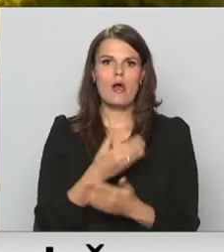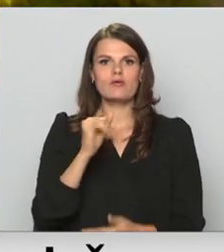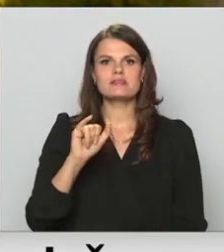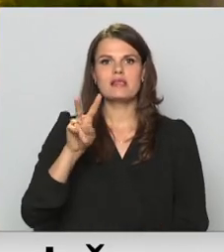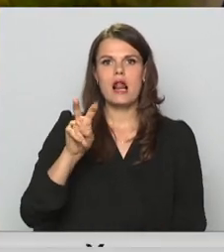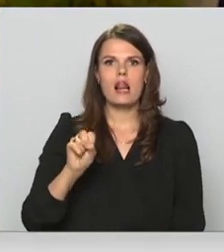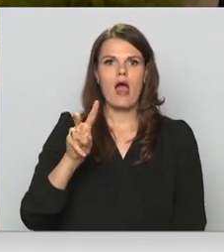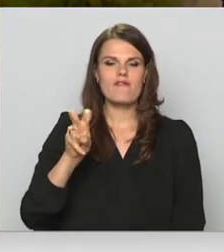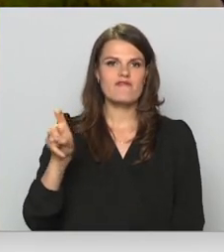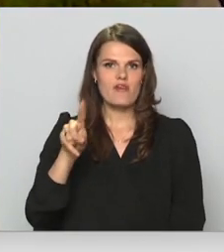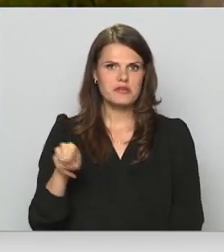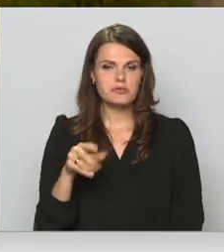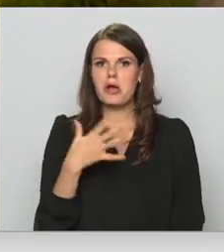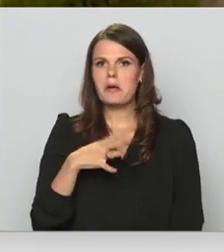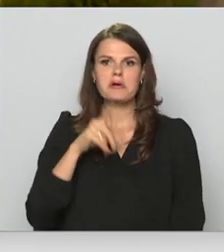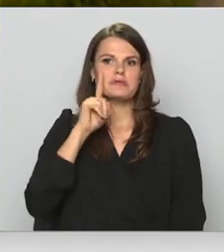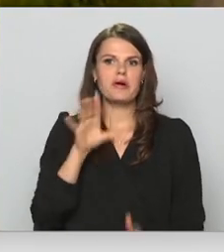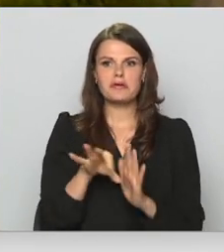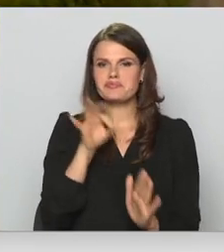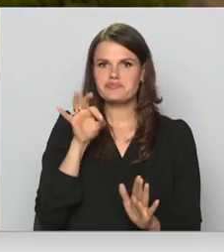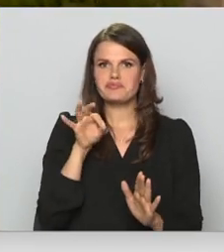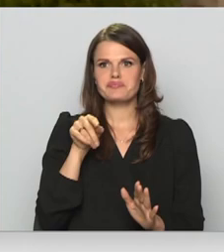Kādēļ jums šķiet ērtāk šāds variants?